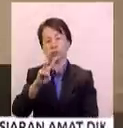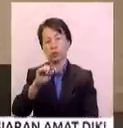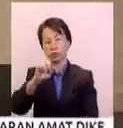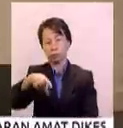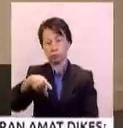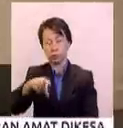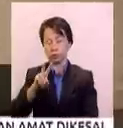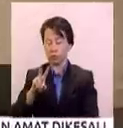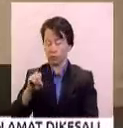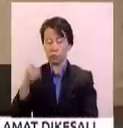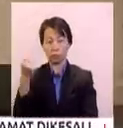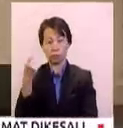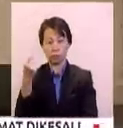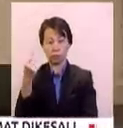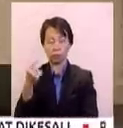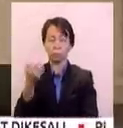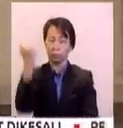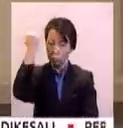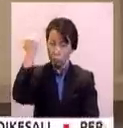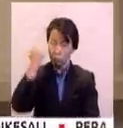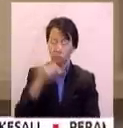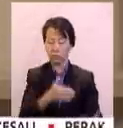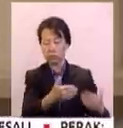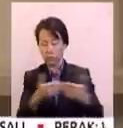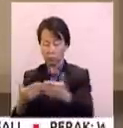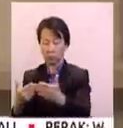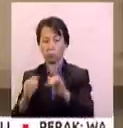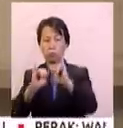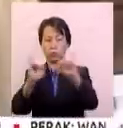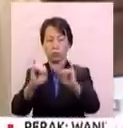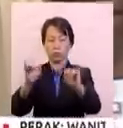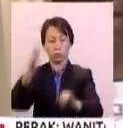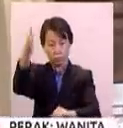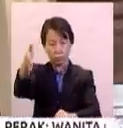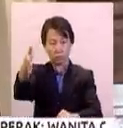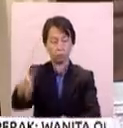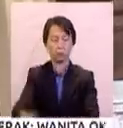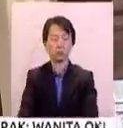2011. Perbicaraan bersambung Isnin depan.